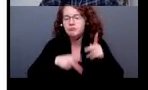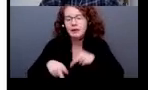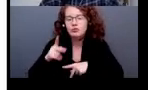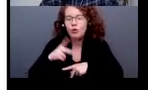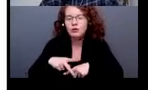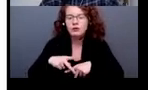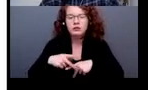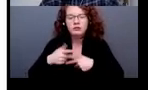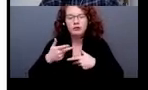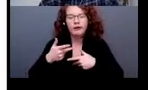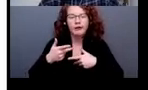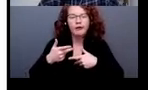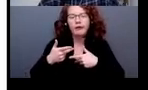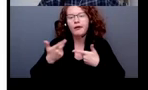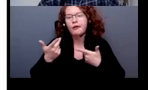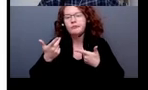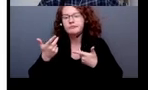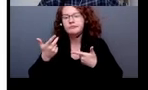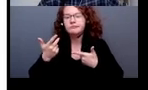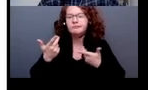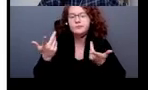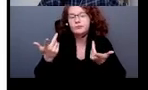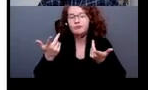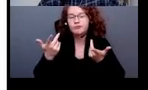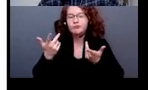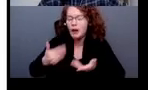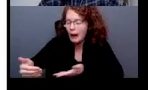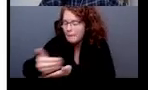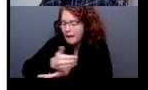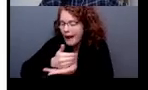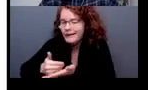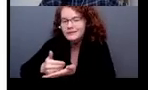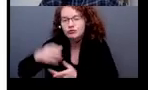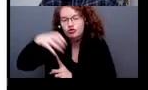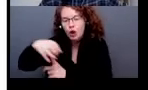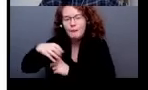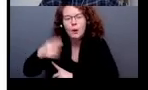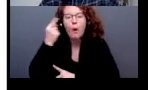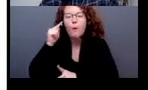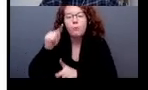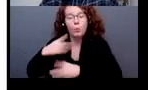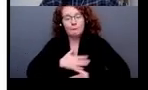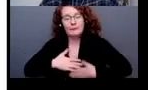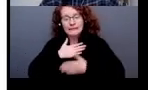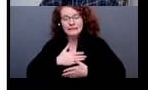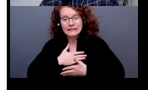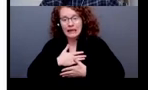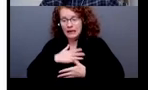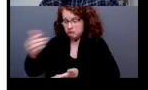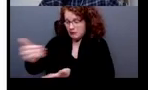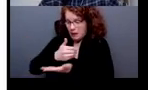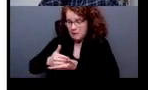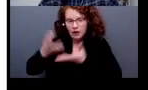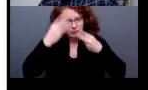forcément professionnelles, un peu abandonnés par la société, ramassent des champignons pour leur plaisir, mais en même temps les vendent et les remettent